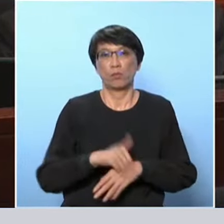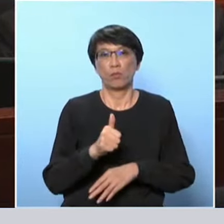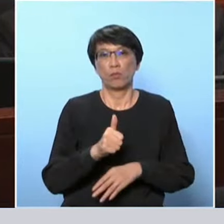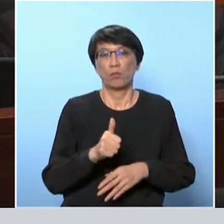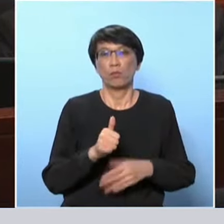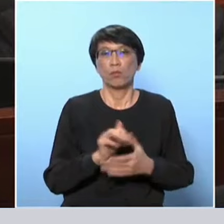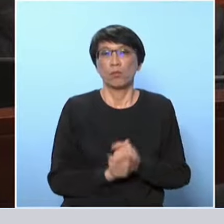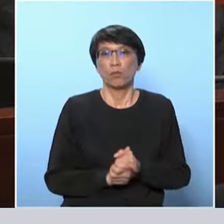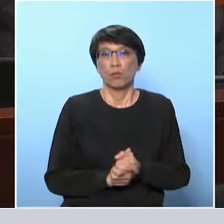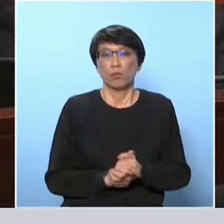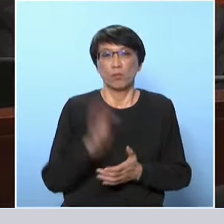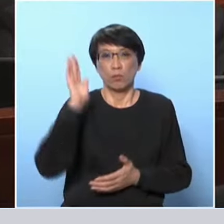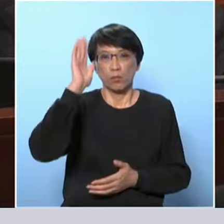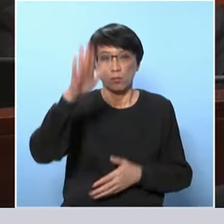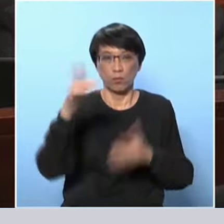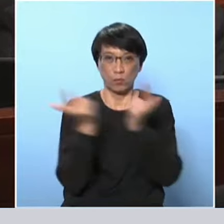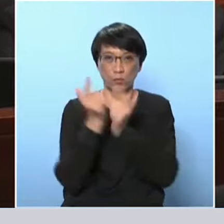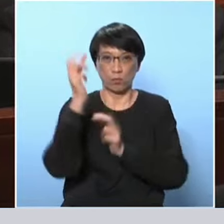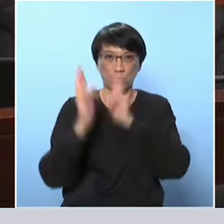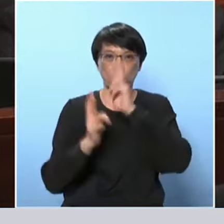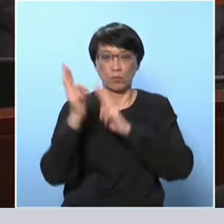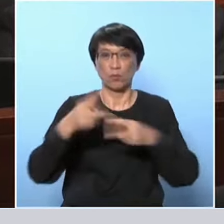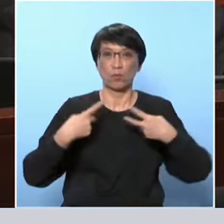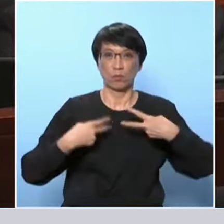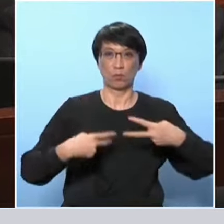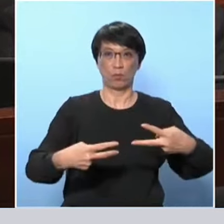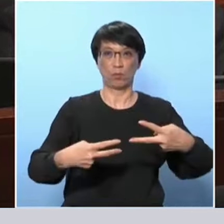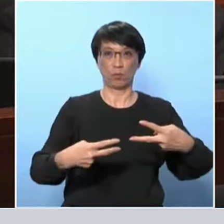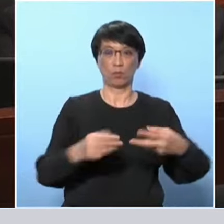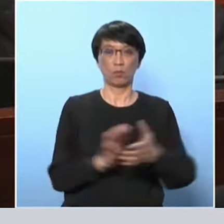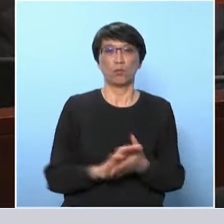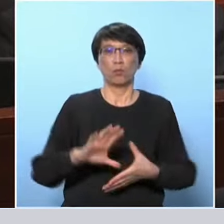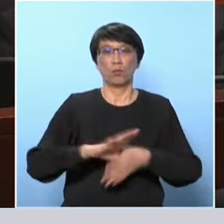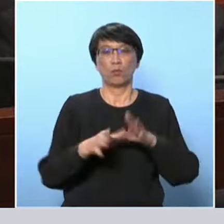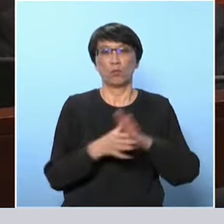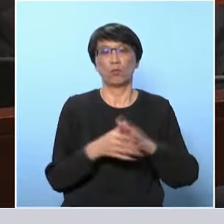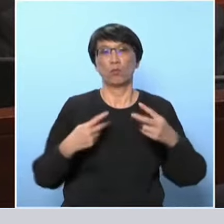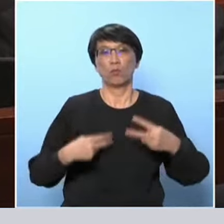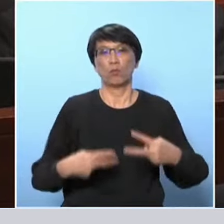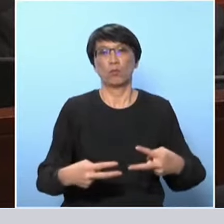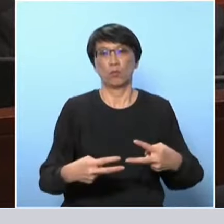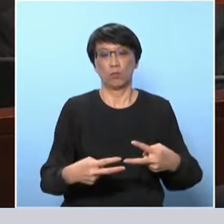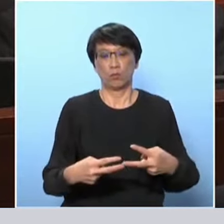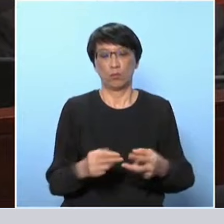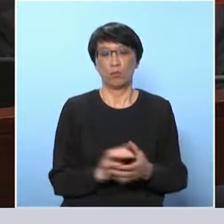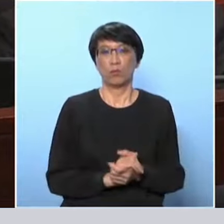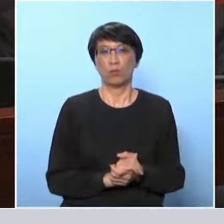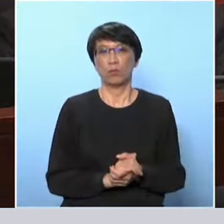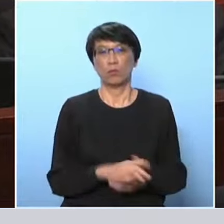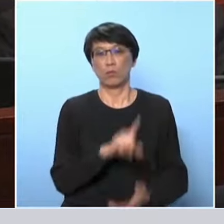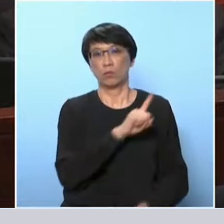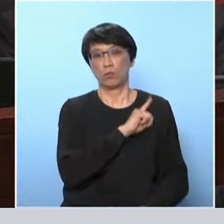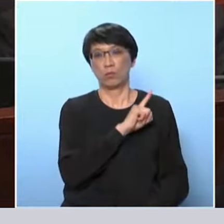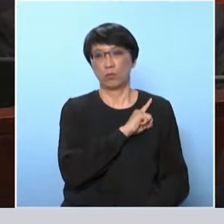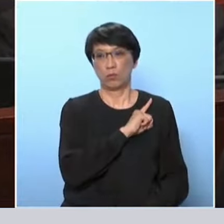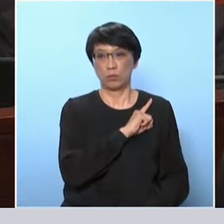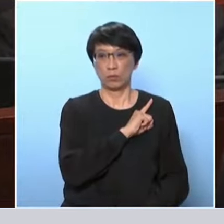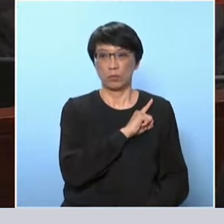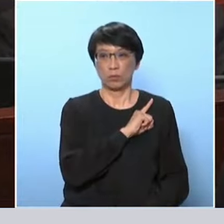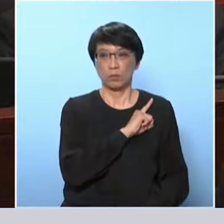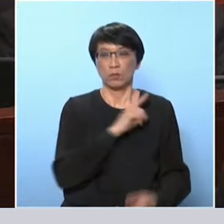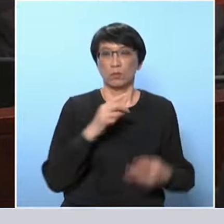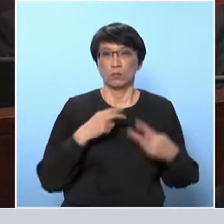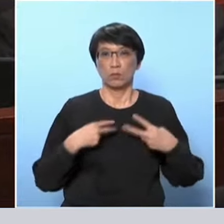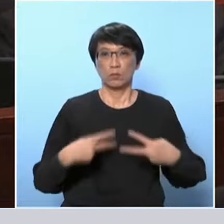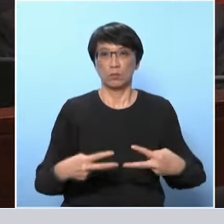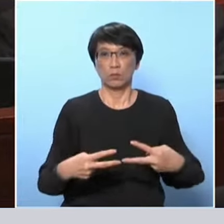在，所以我希望未來喺北部都會區嘅發展，包括文化發展裏邊咧，我哋唔係淨係考慮自己自身嘅